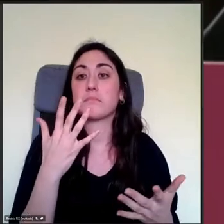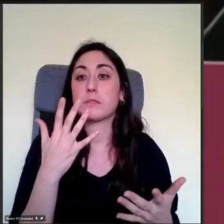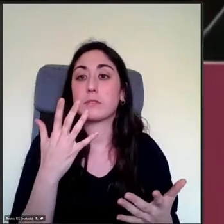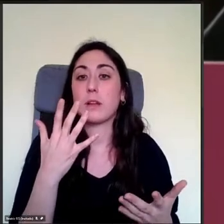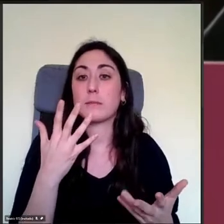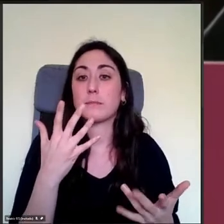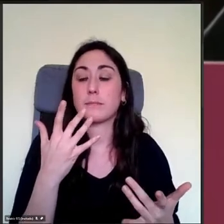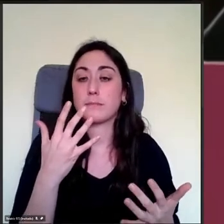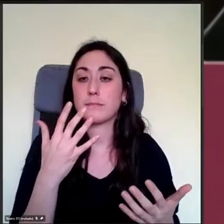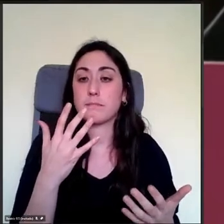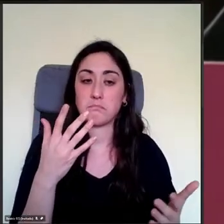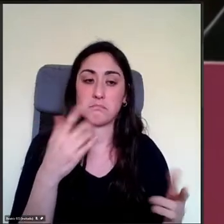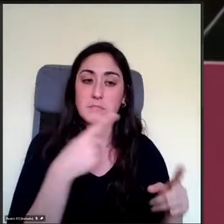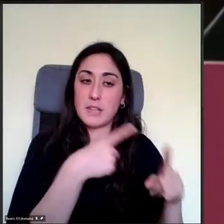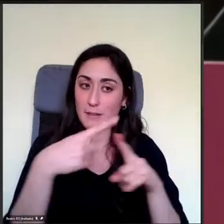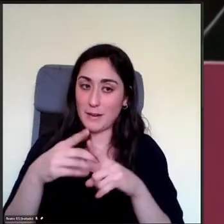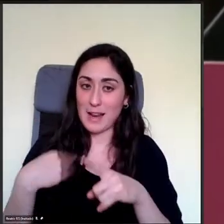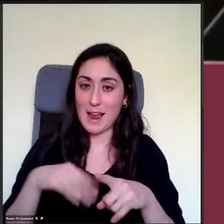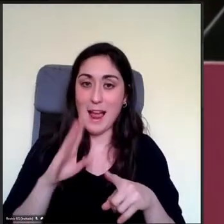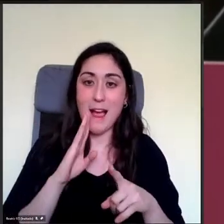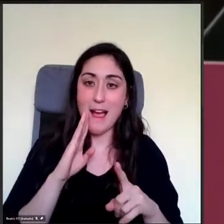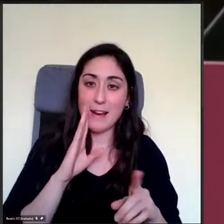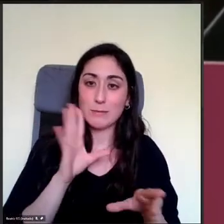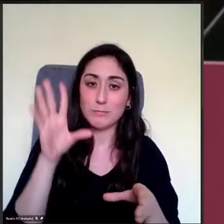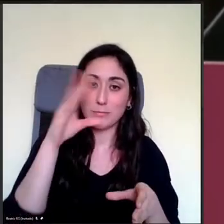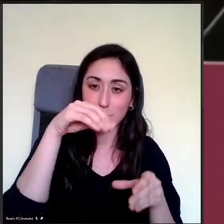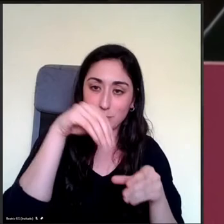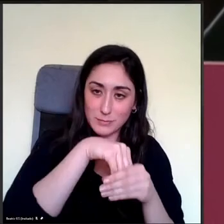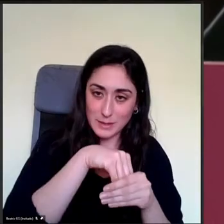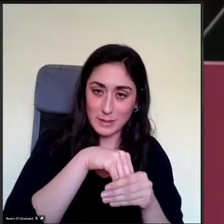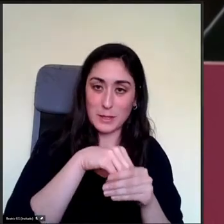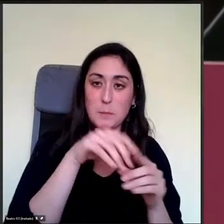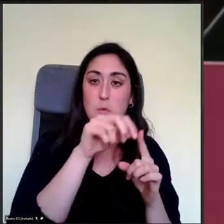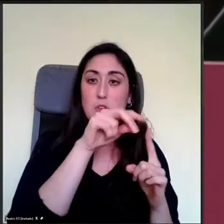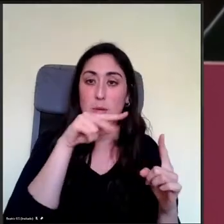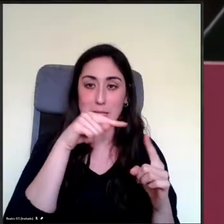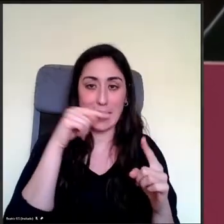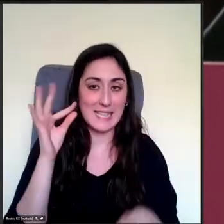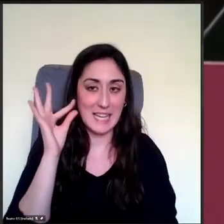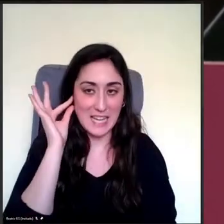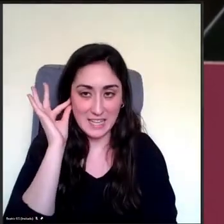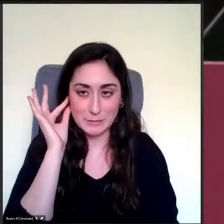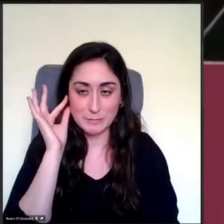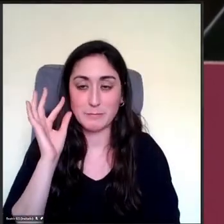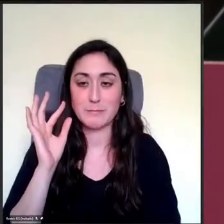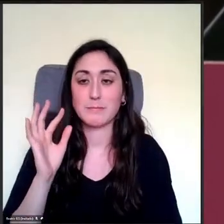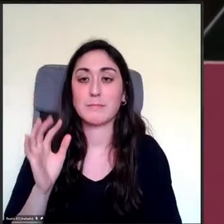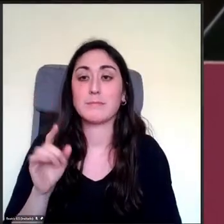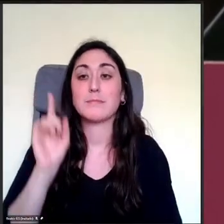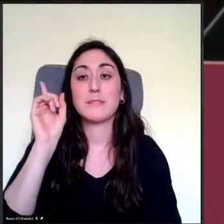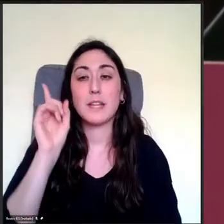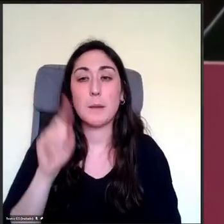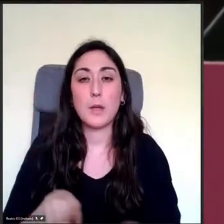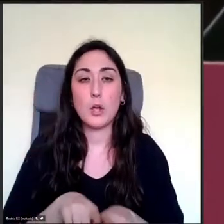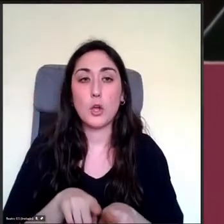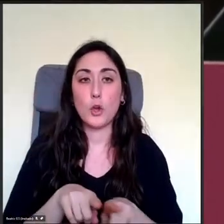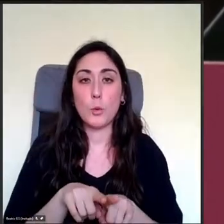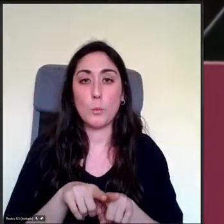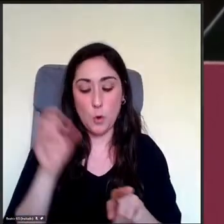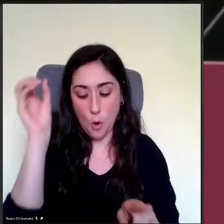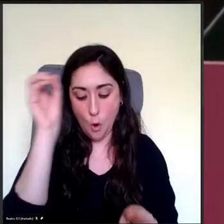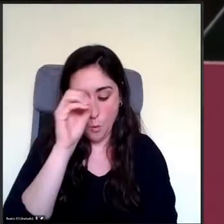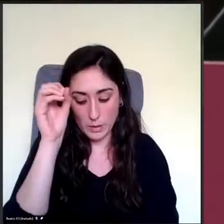aquests elements que tenen a veure amb la perspectiva de gènere, amb una òptica,